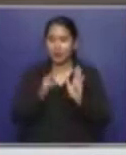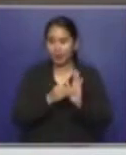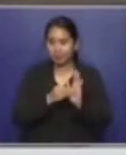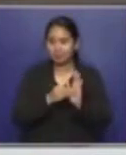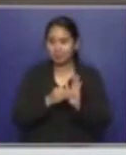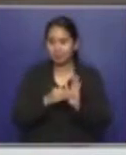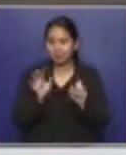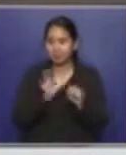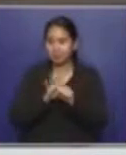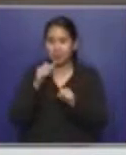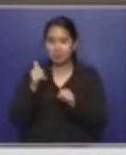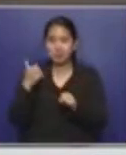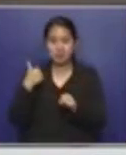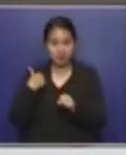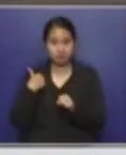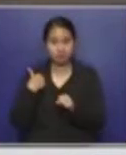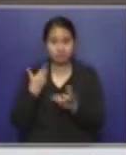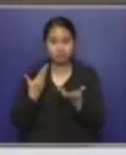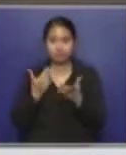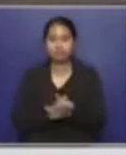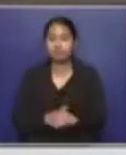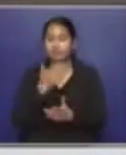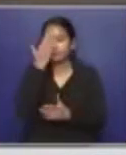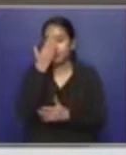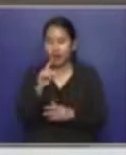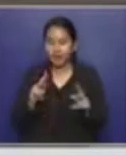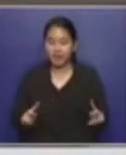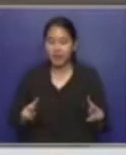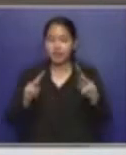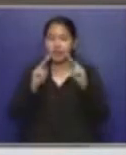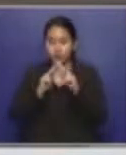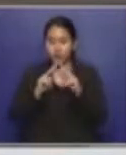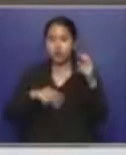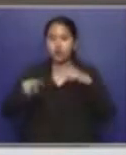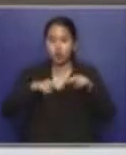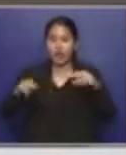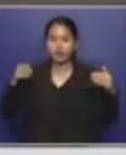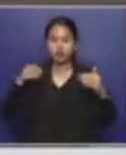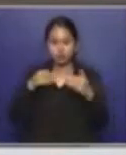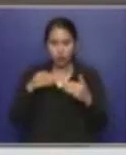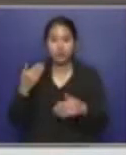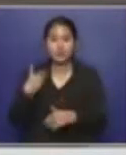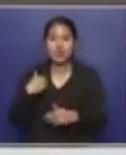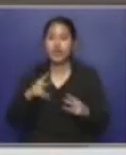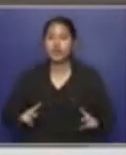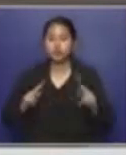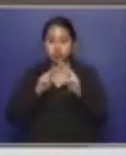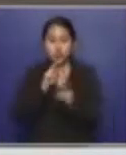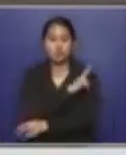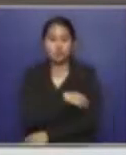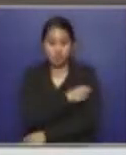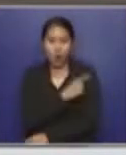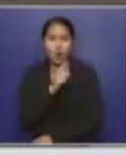ไม่ทั้งที่มีกระทรวงที่จะต้องดูแลตรงนี้โดยตรงนั่นคือกระทรวงสาธารณสุ